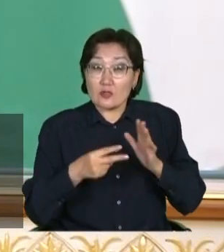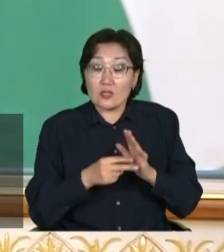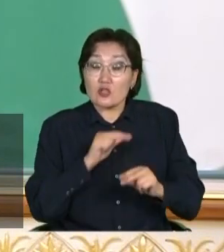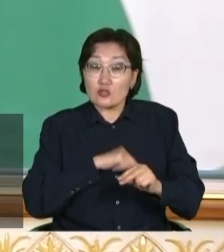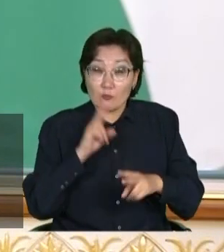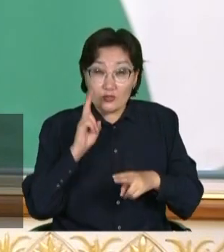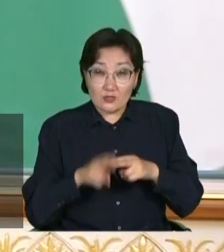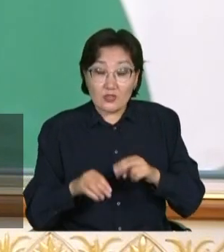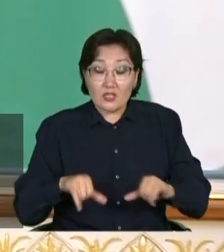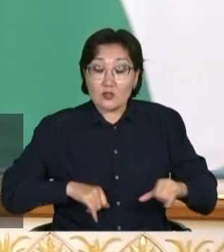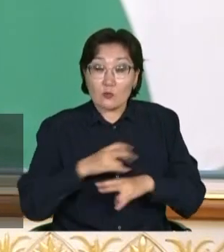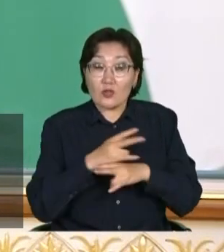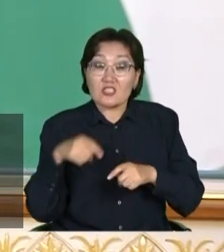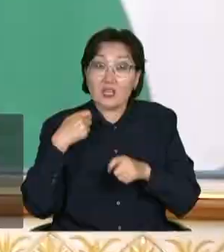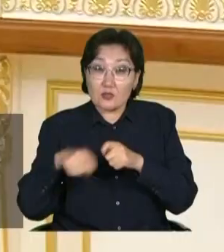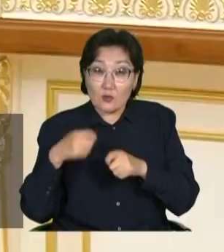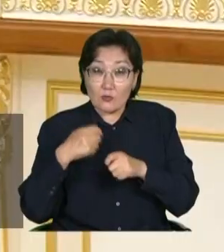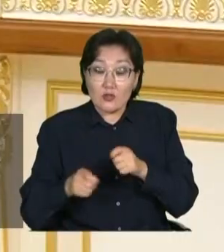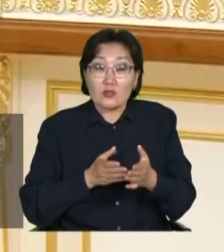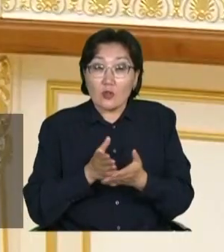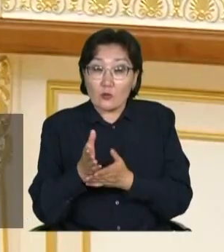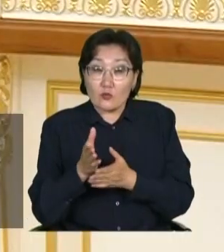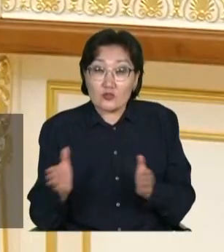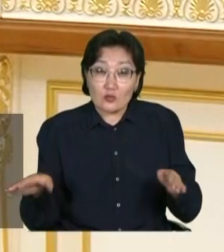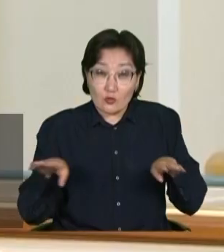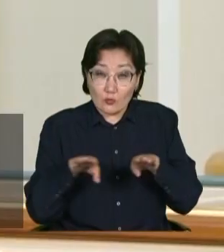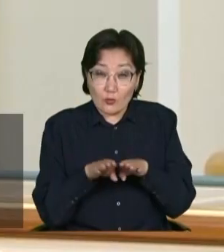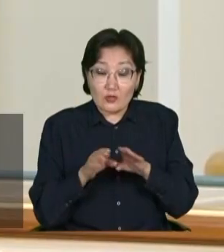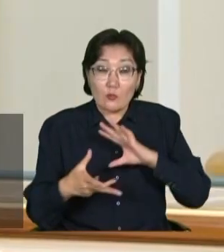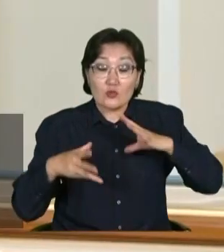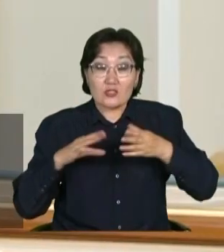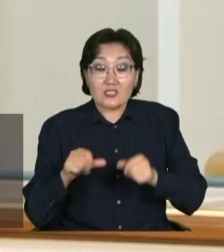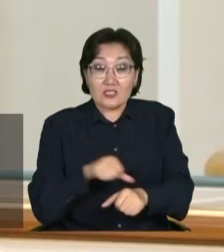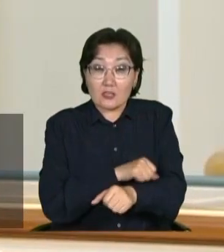аяқталуы терроризмді қаржыландыру арналарын бұғаттауды қоса алғанда